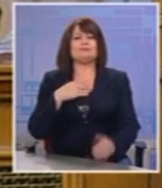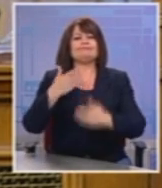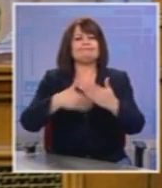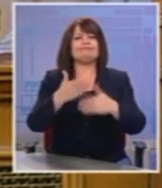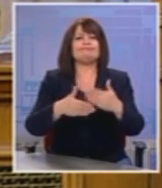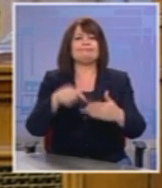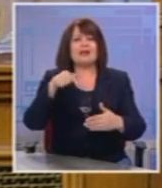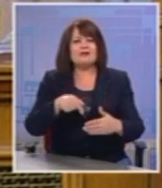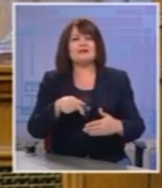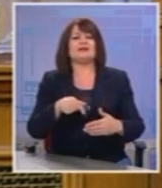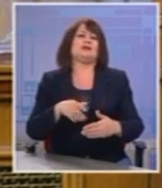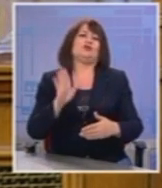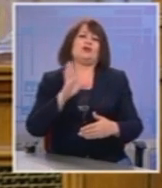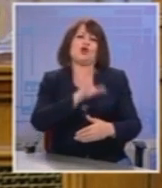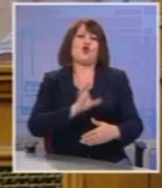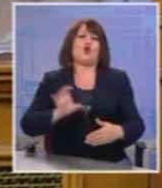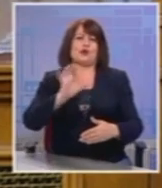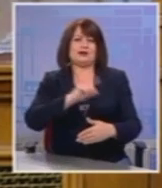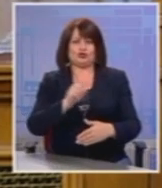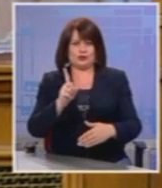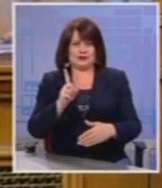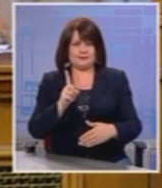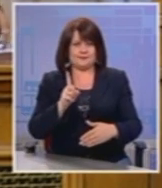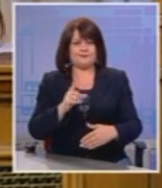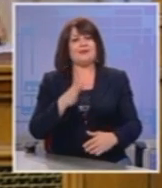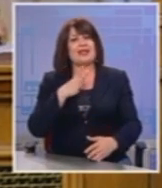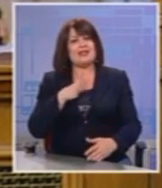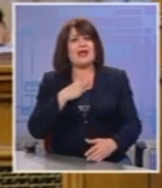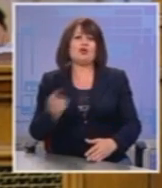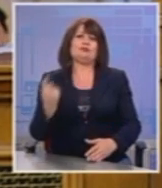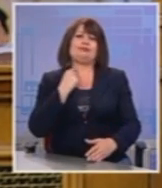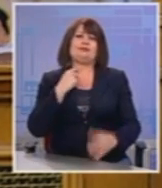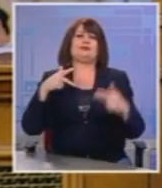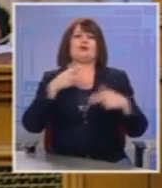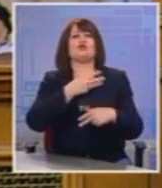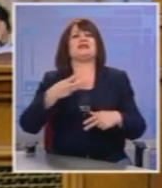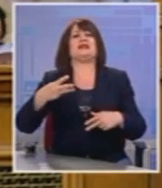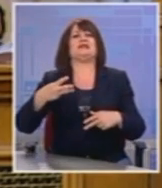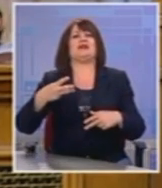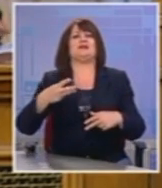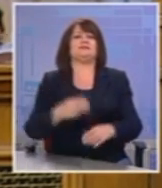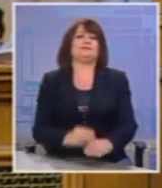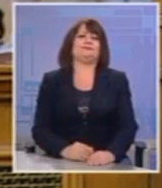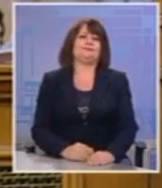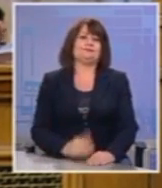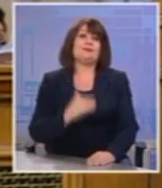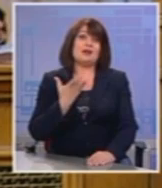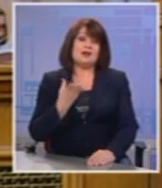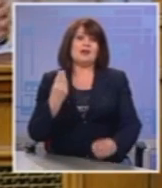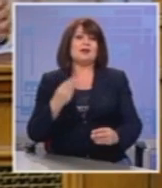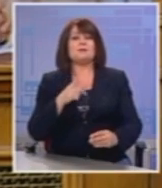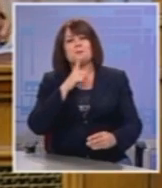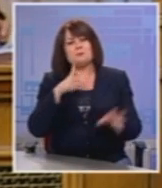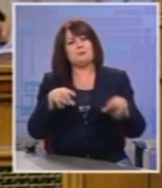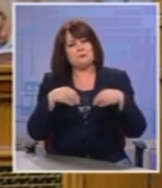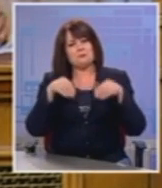αυτής της στάσσης και σε άλλες χώρες θέλουν να αποτύχει ο συριζα ή να προσαρμοστεί